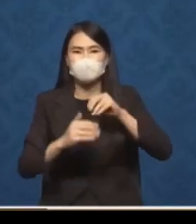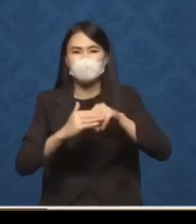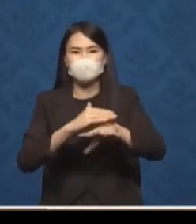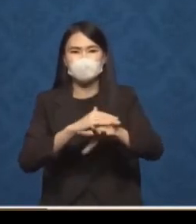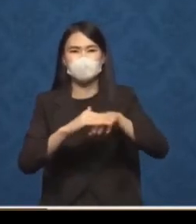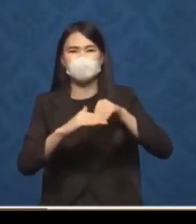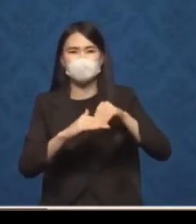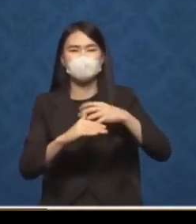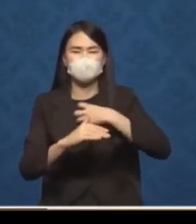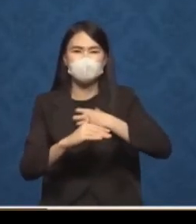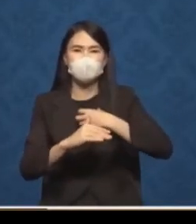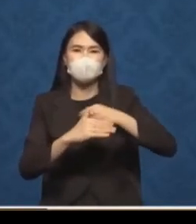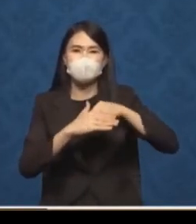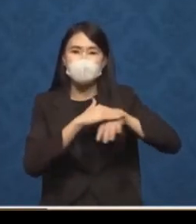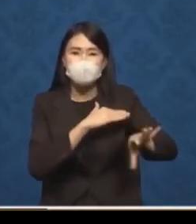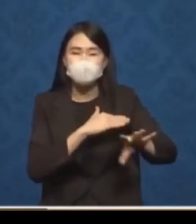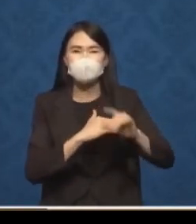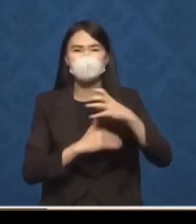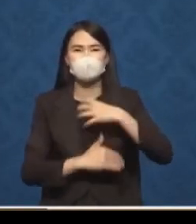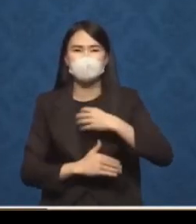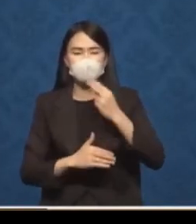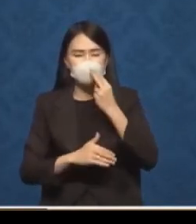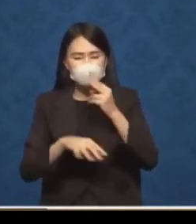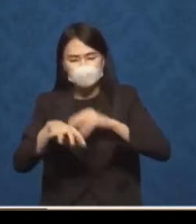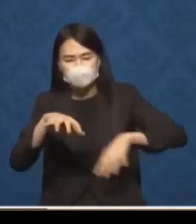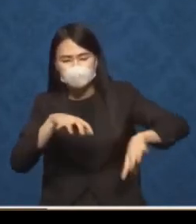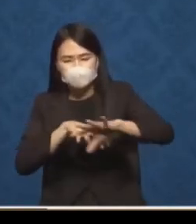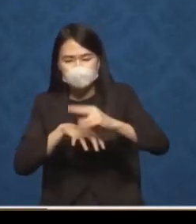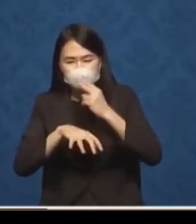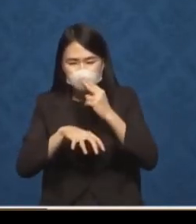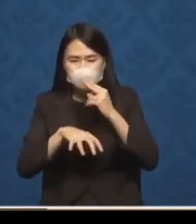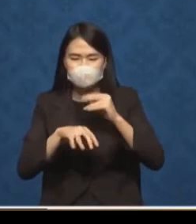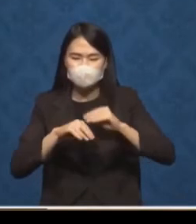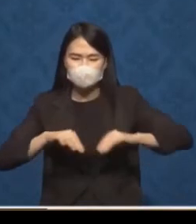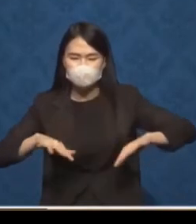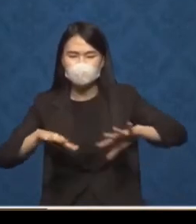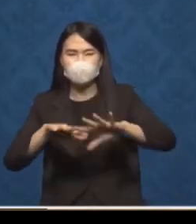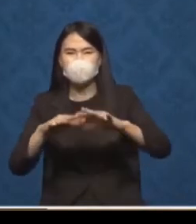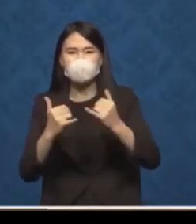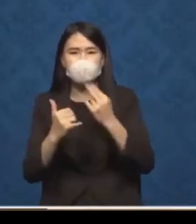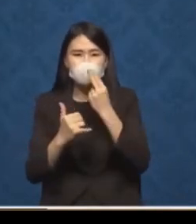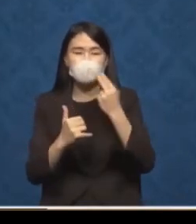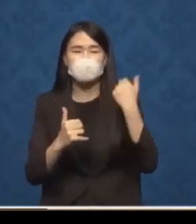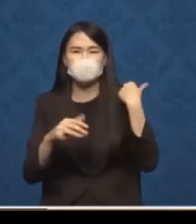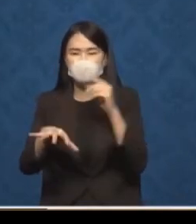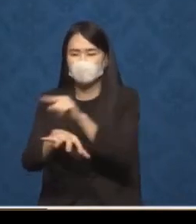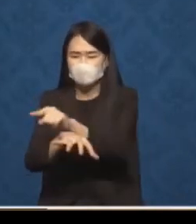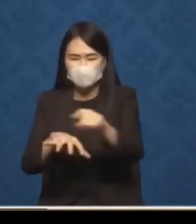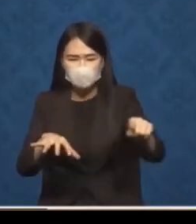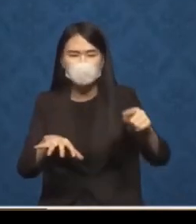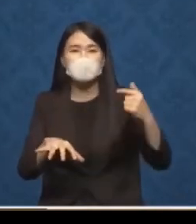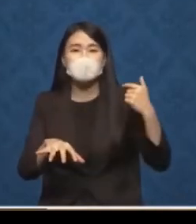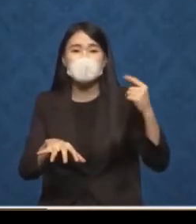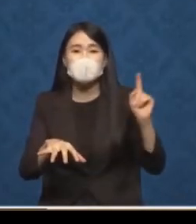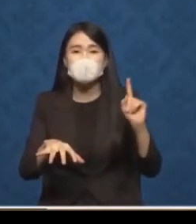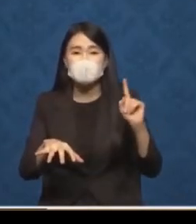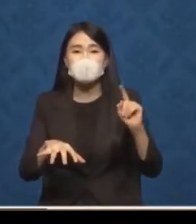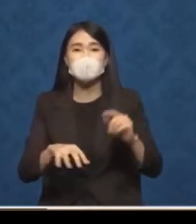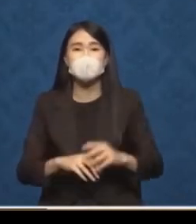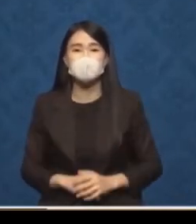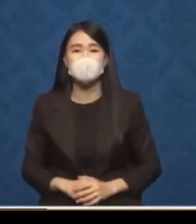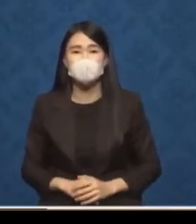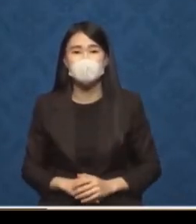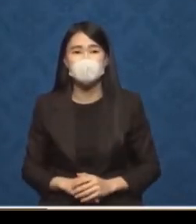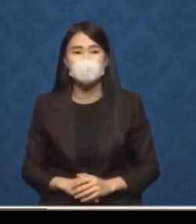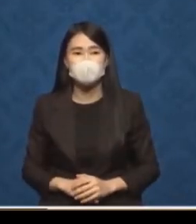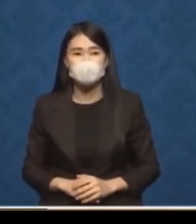ใหญ่ต้องการพัฒนาแหล่งน้ำภายในเกาะซึ่งภายในเกาะแต่ละเกาะก็ยัง